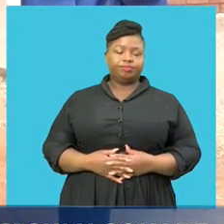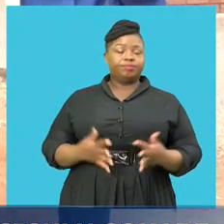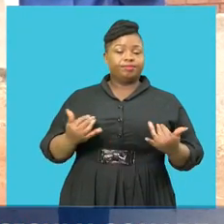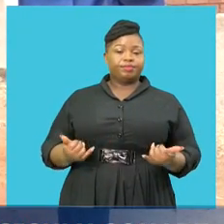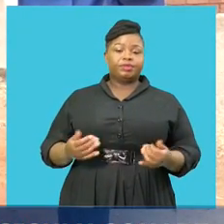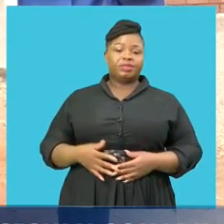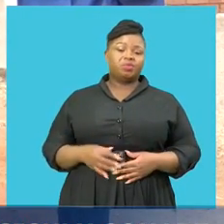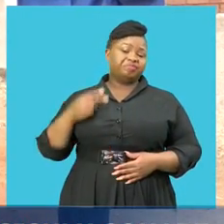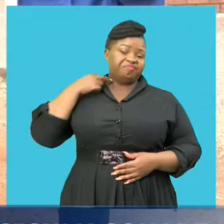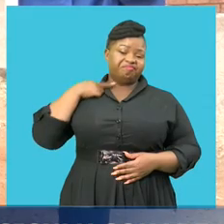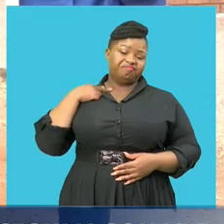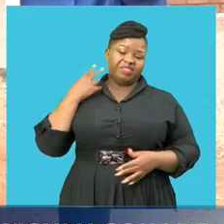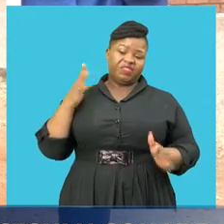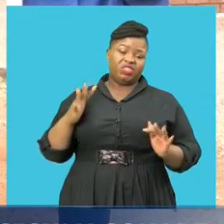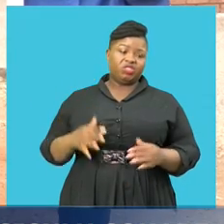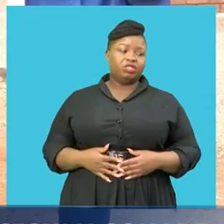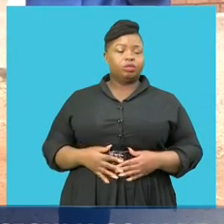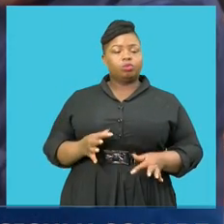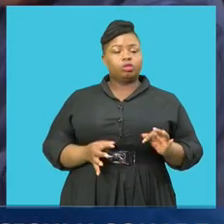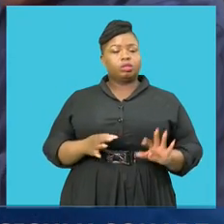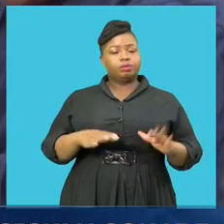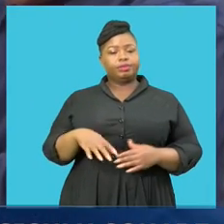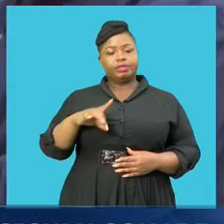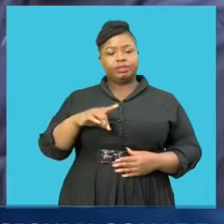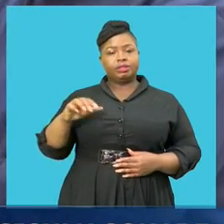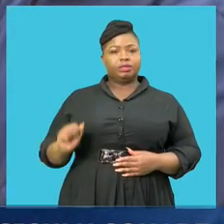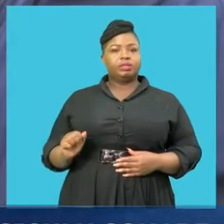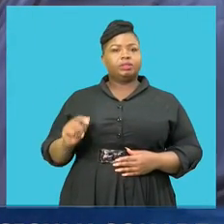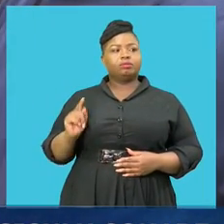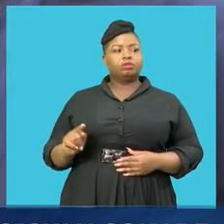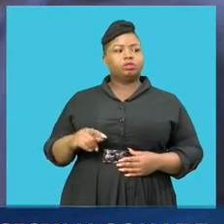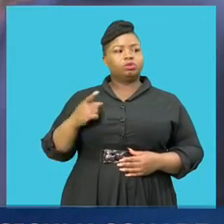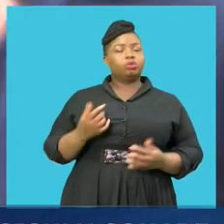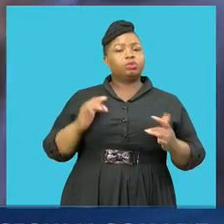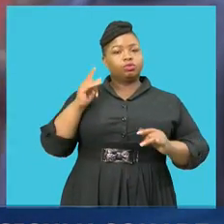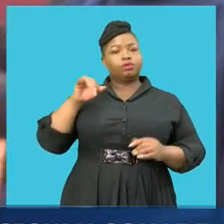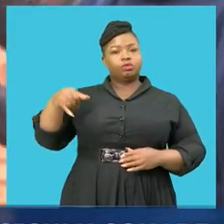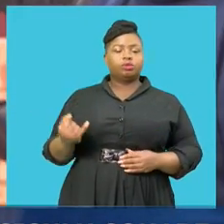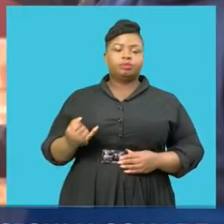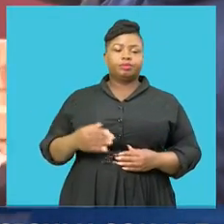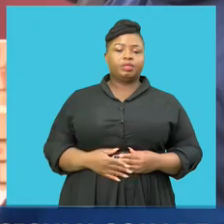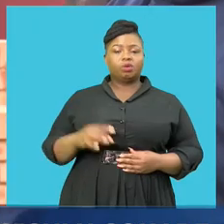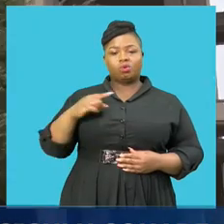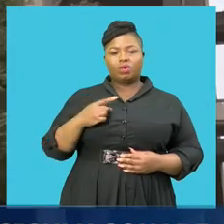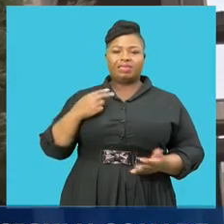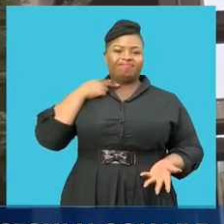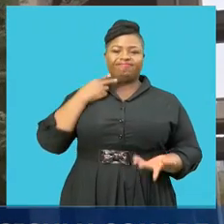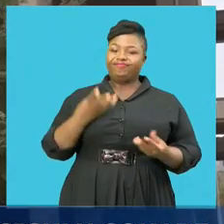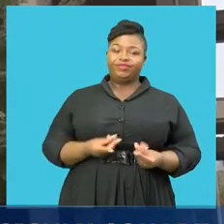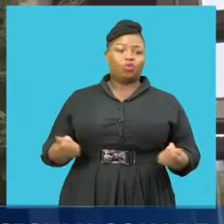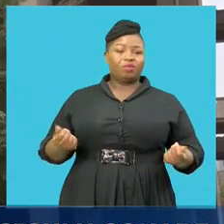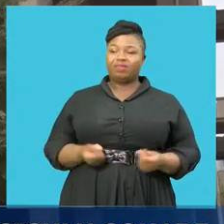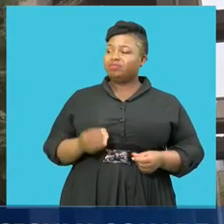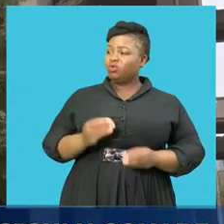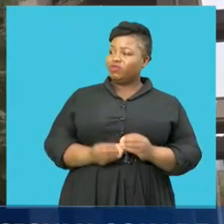Selizwakalise ukuphoxeka kwalo iqembu lezepolitiki iDemocratic Alliance kusifundazwe saseGoli ngokuhluleka ukunakekela